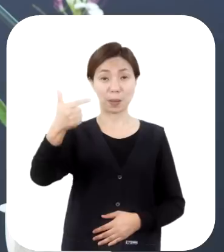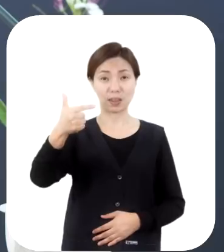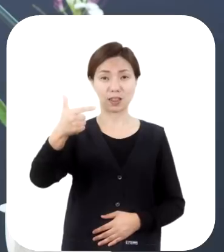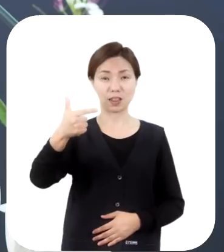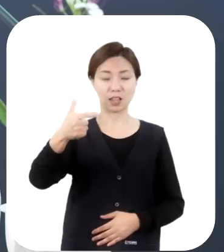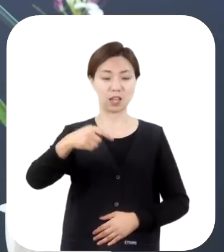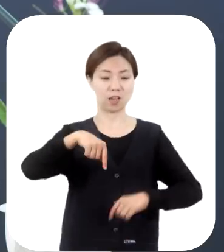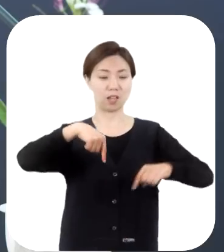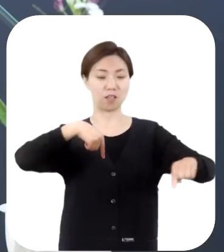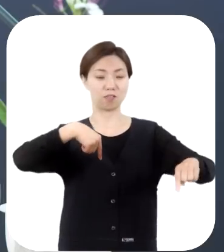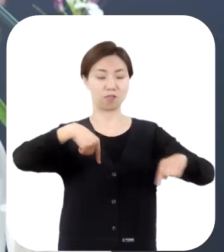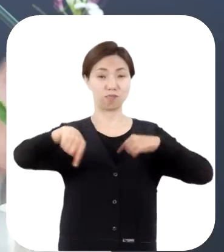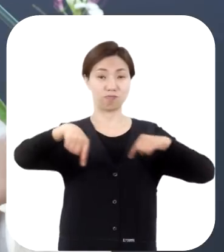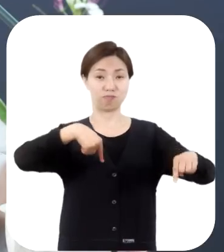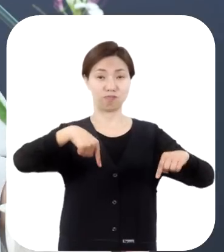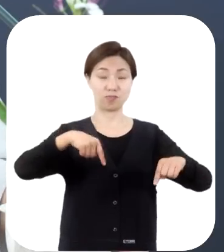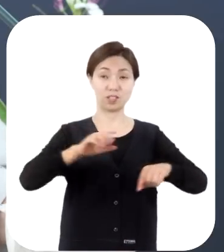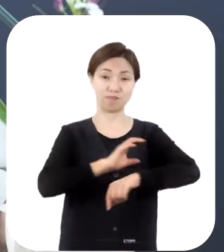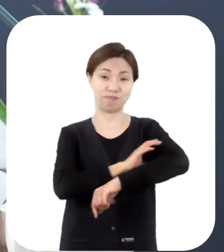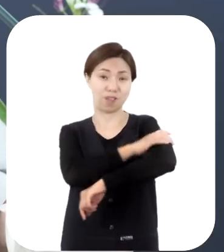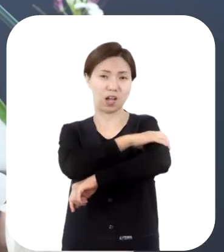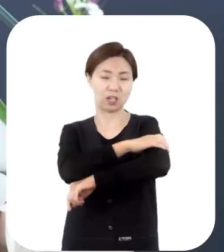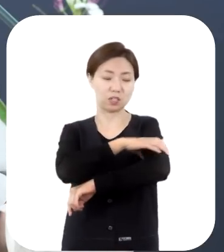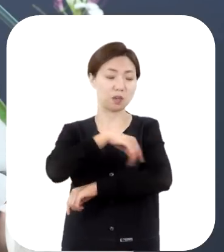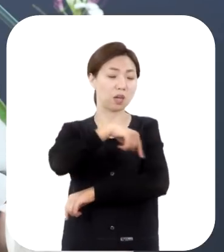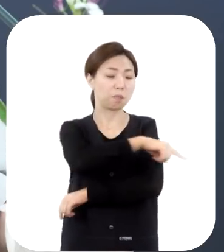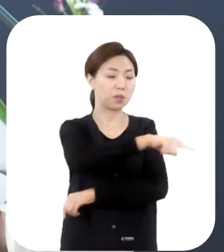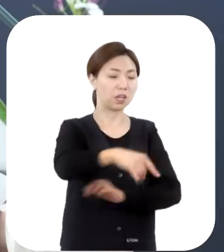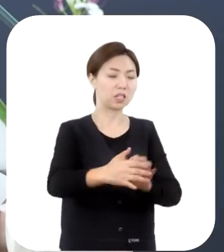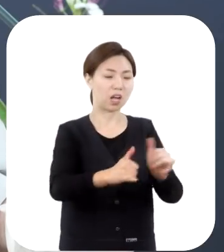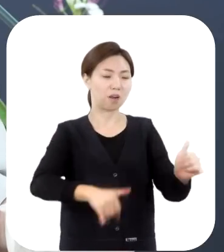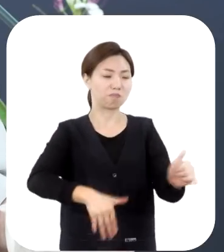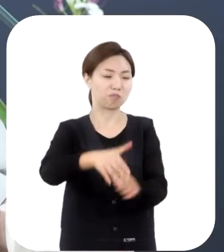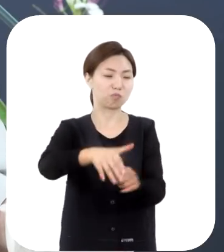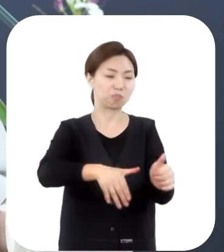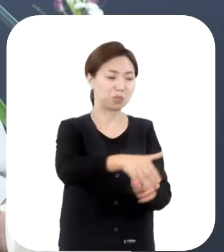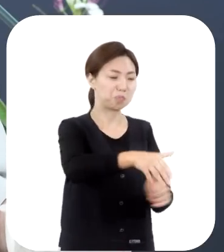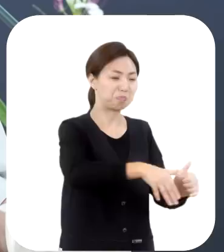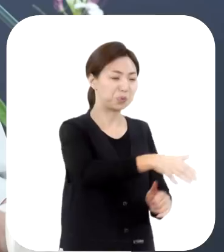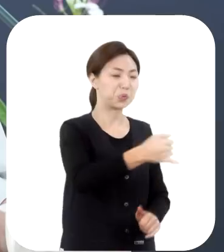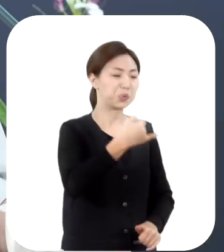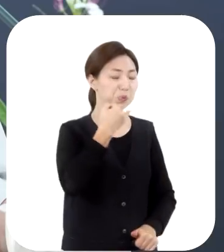것이 일상화, 합리화되어 있었다. 이런 얘기예요.